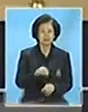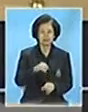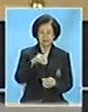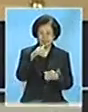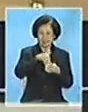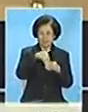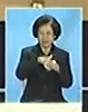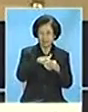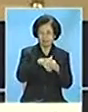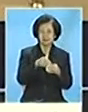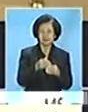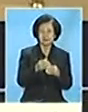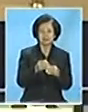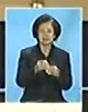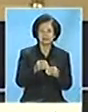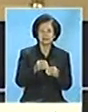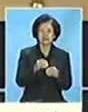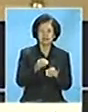นี้ค่ะ